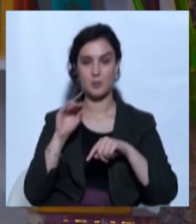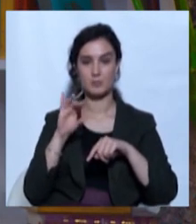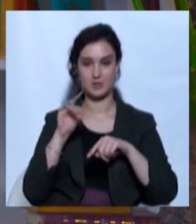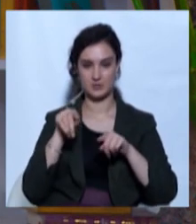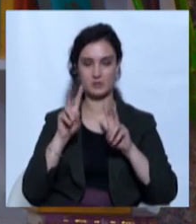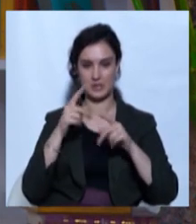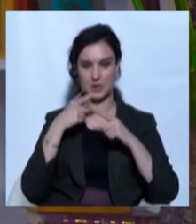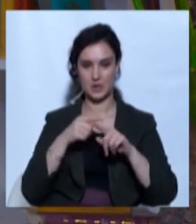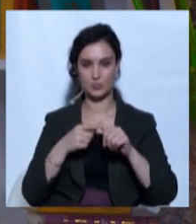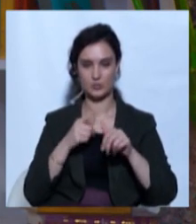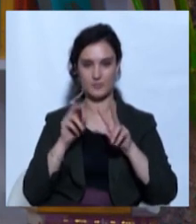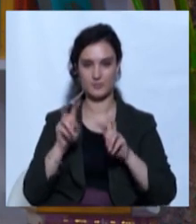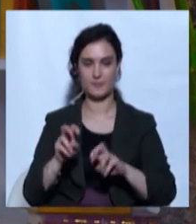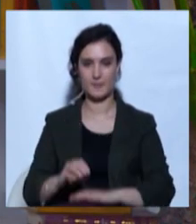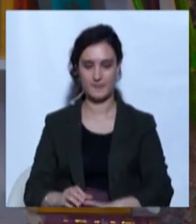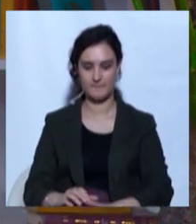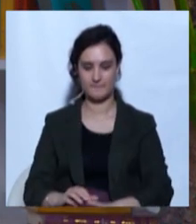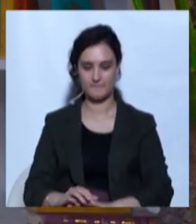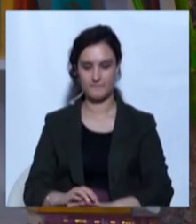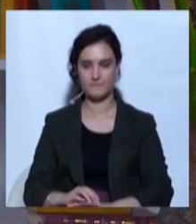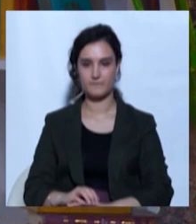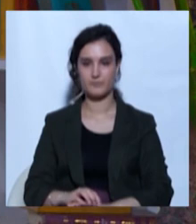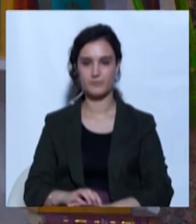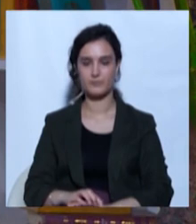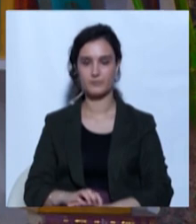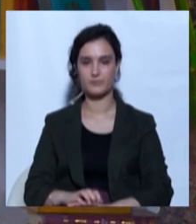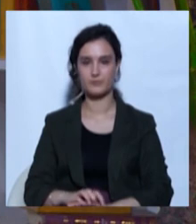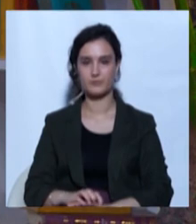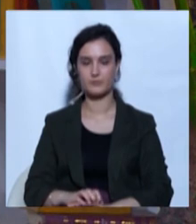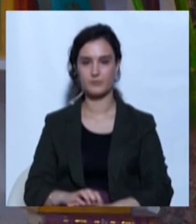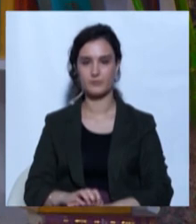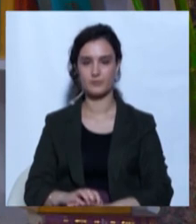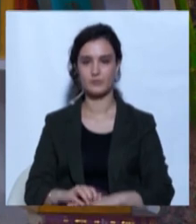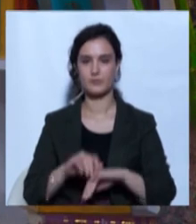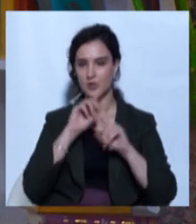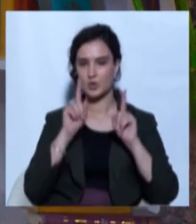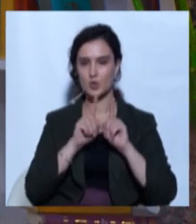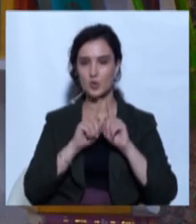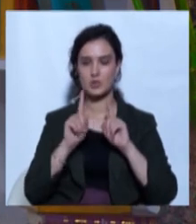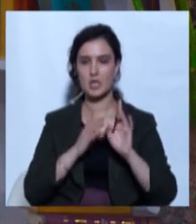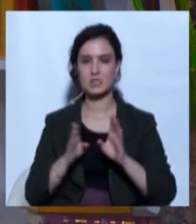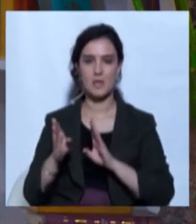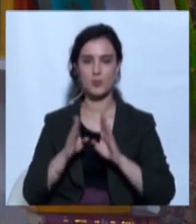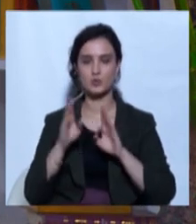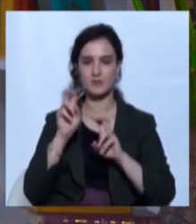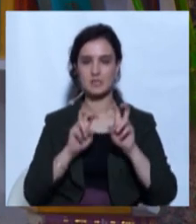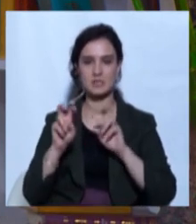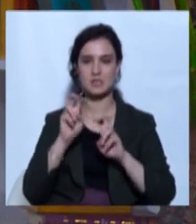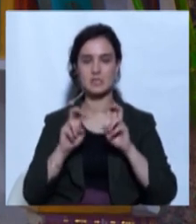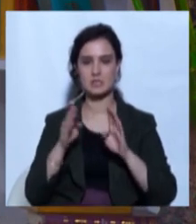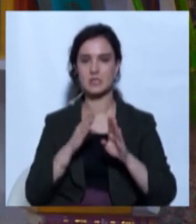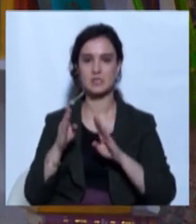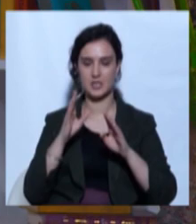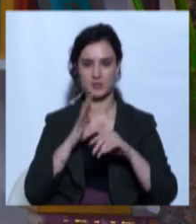არქიტექტურას უწოდებენ და რომელმაც თითქოს რაღაცა გამოსავლის გზები